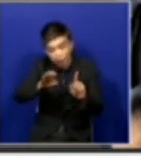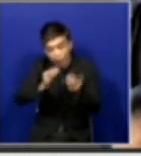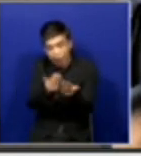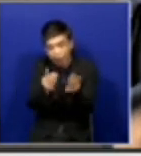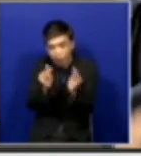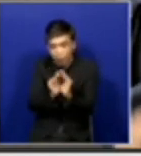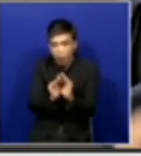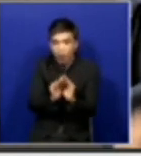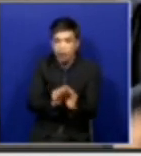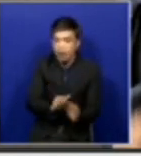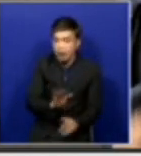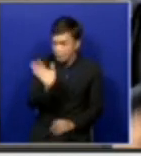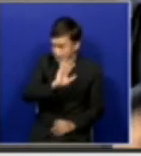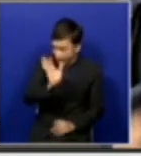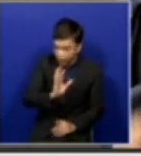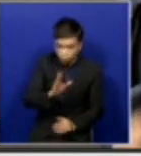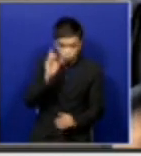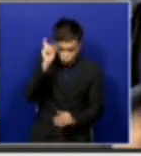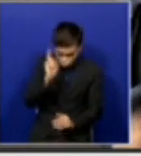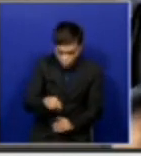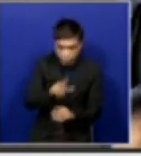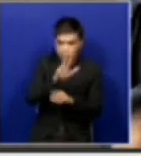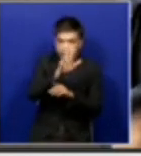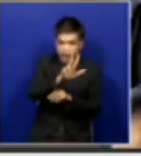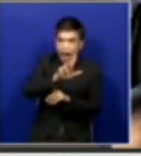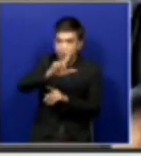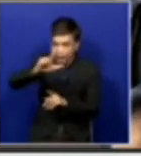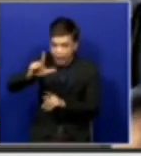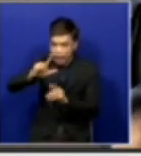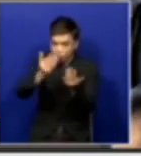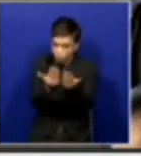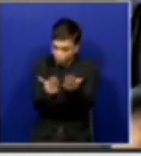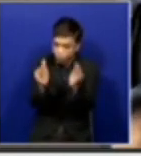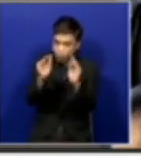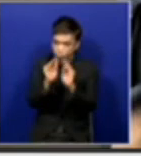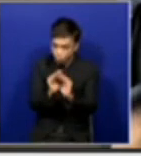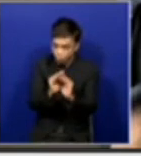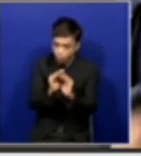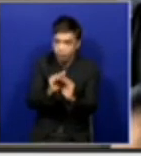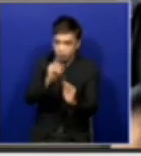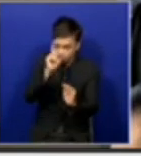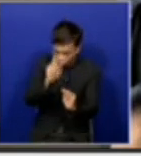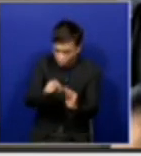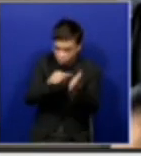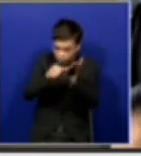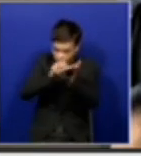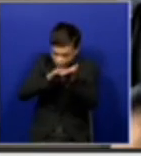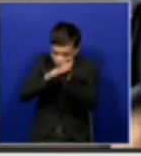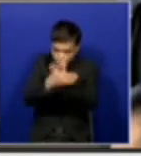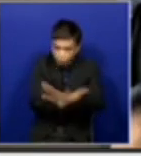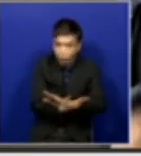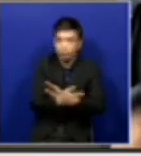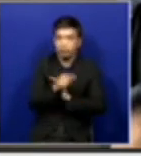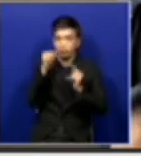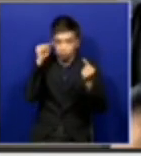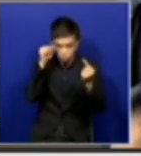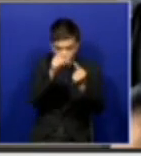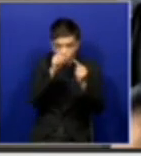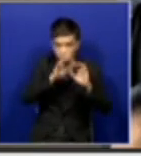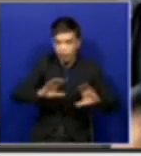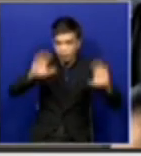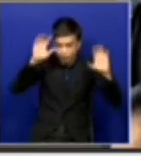3ล้านครอบครัวขึ้นไปมันถึงจะเกิดการเปลี่ยนแปลงมันถึงจะเป็นระดับรัฐบาลไม่